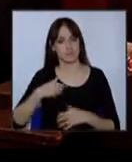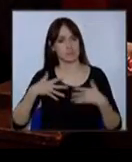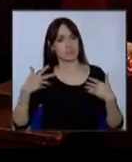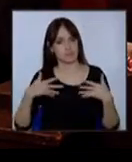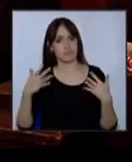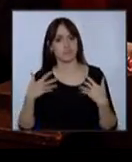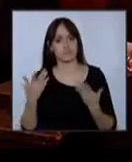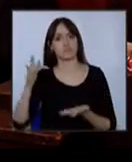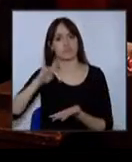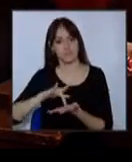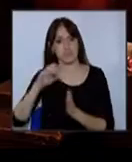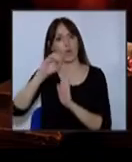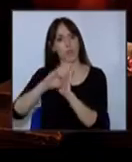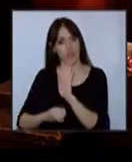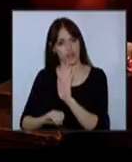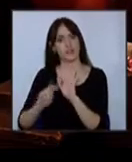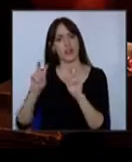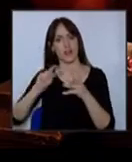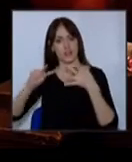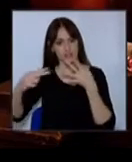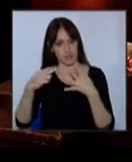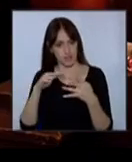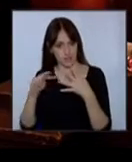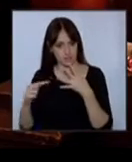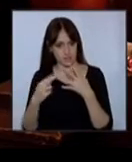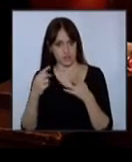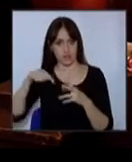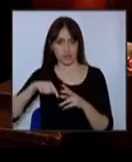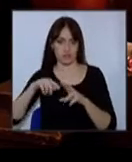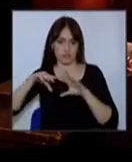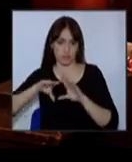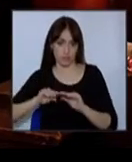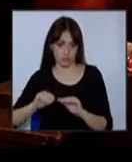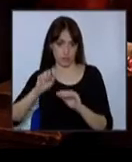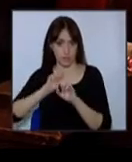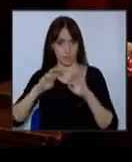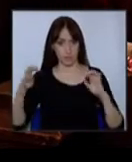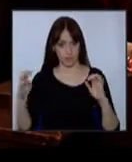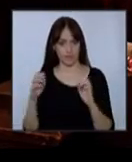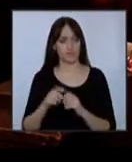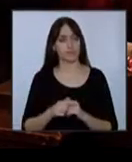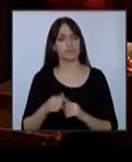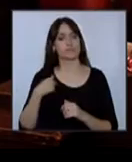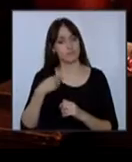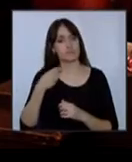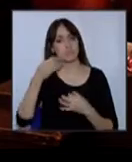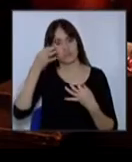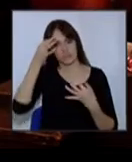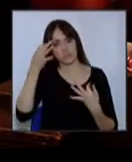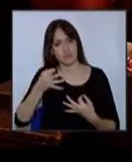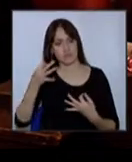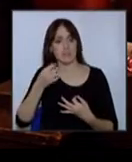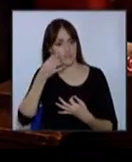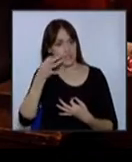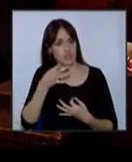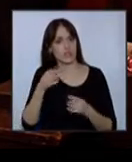s'hagi portat aquesta ordenança de transparència aquí en aquest plenari. És cert, com s'ha dit per un altre grup,